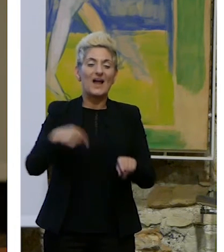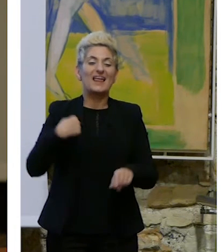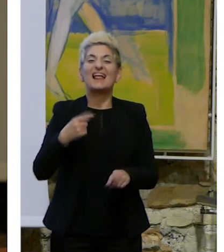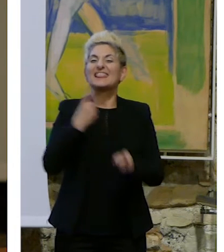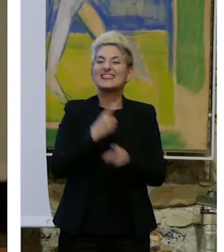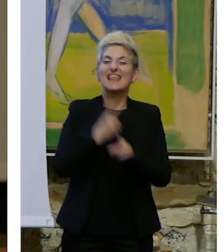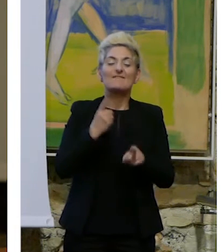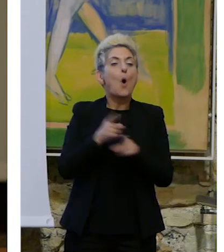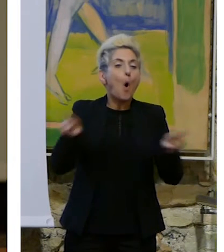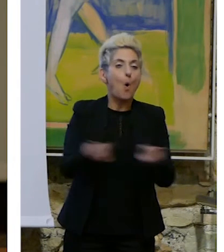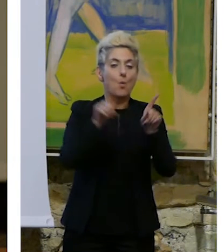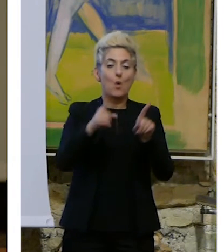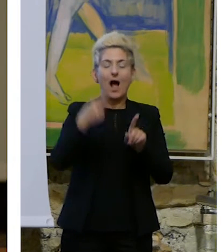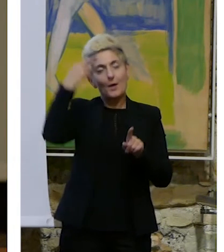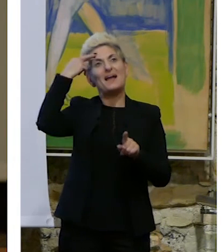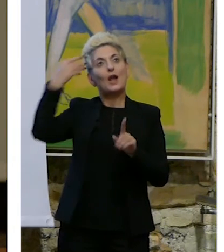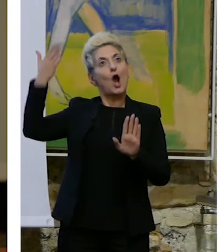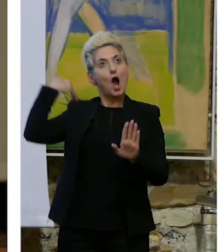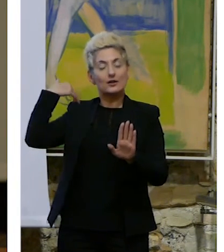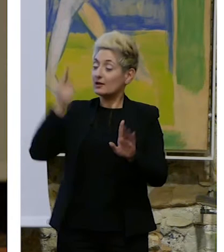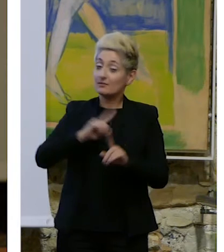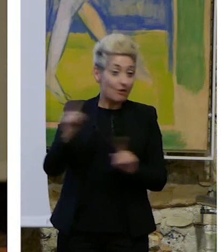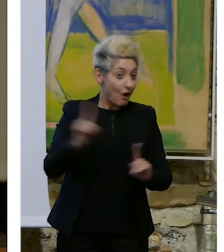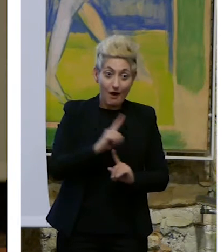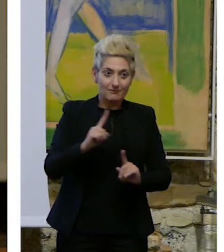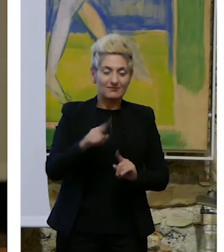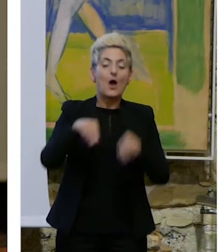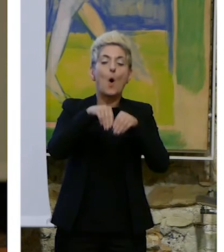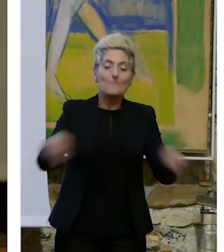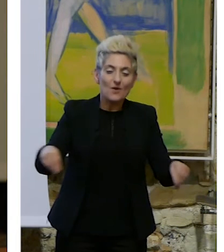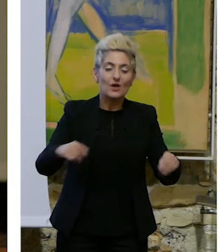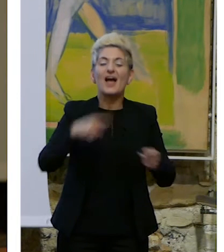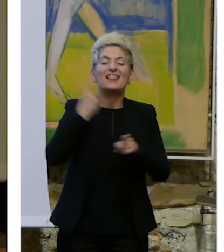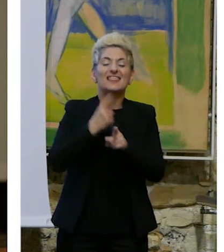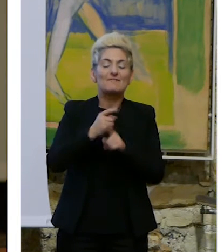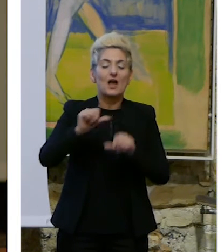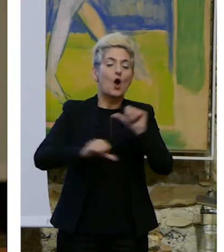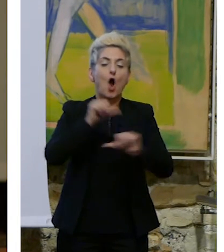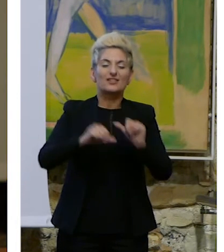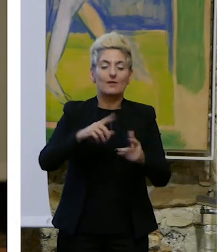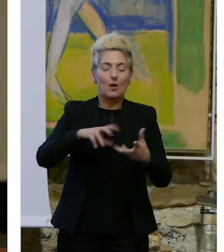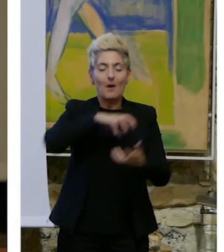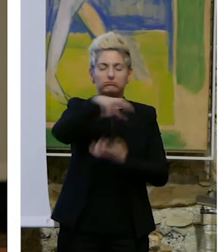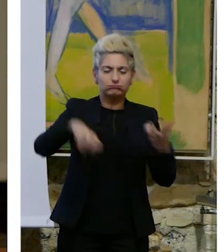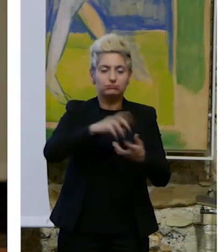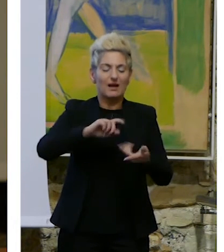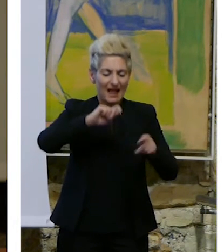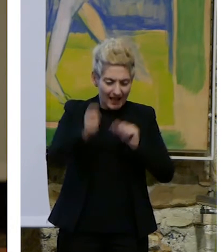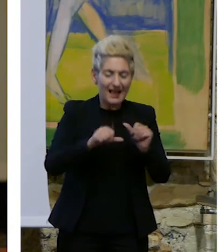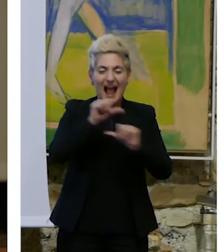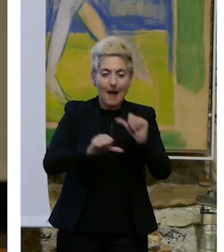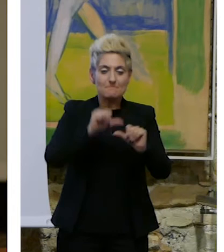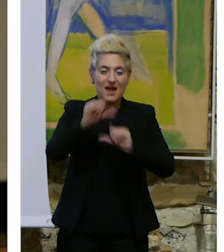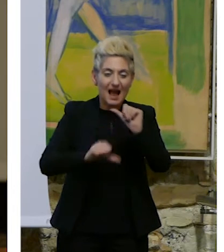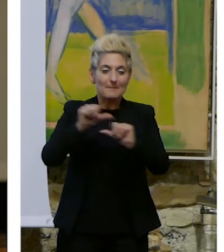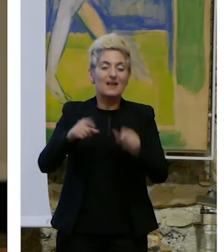deve essere uguale. No, il museo deve essere un pasticcio in evoluzione perenne. Non devo